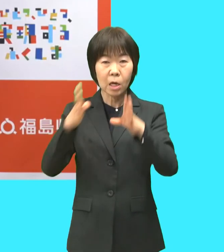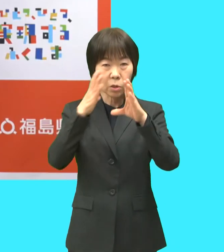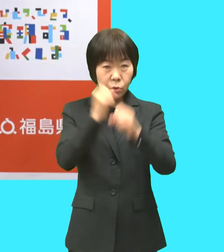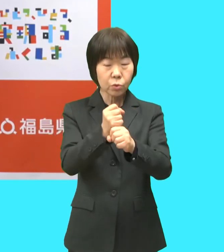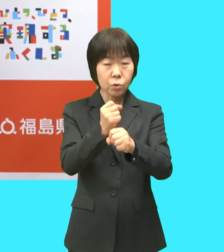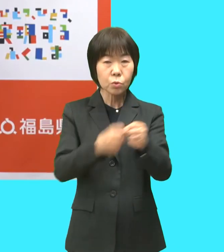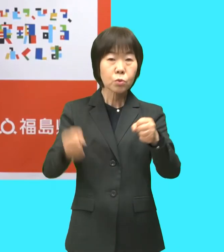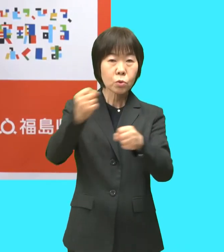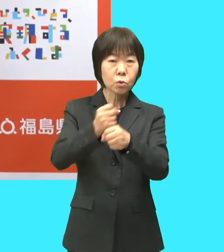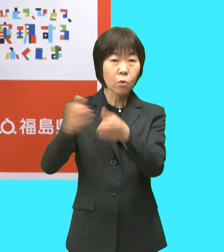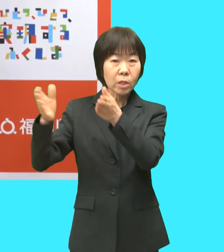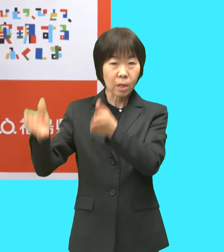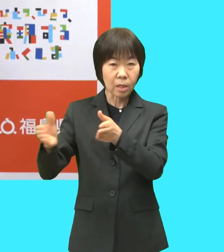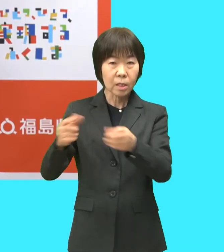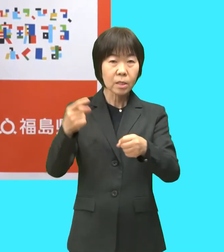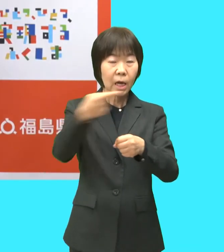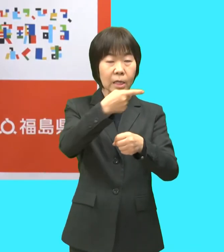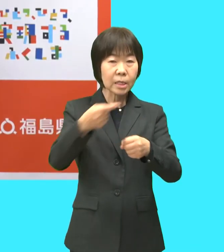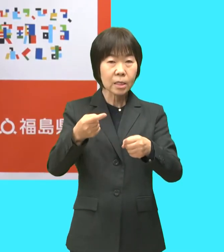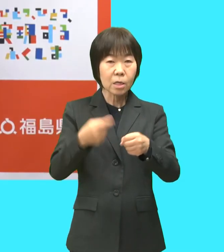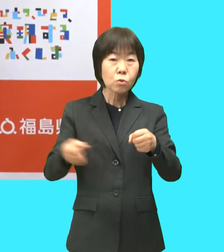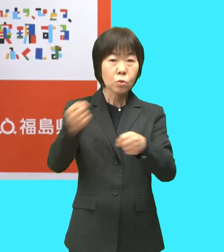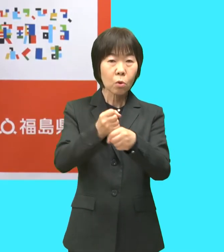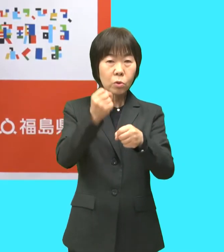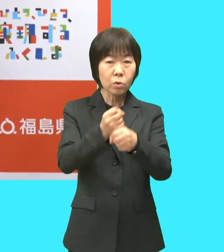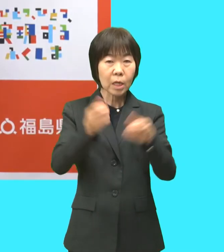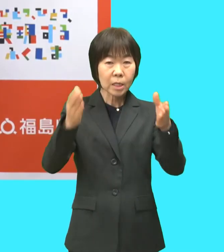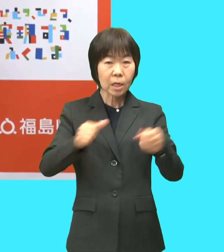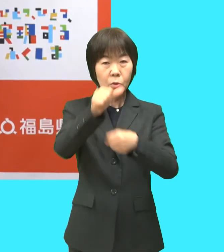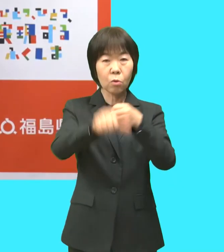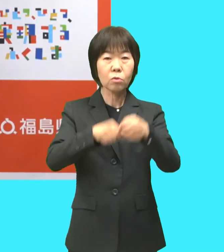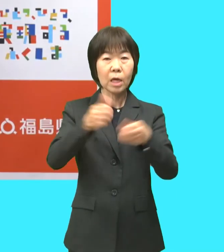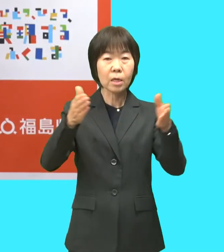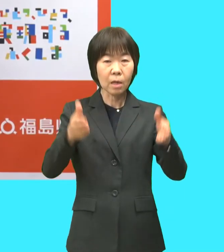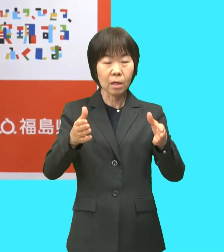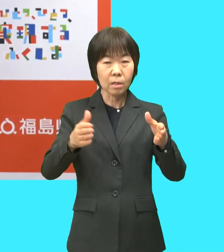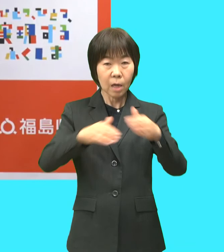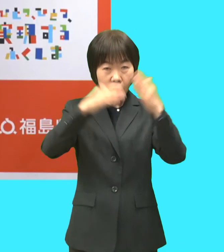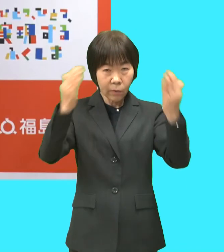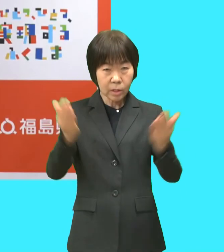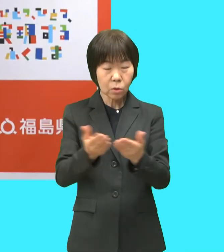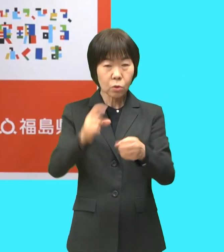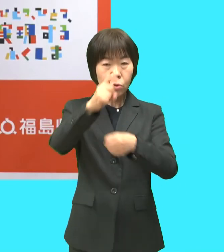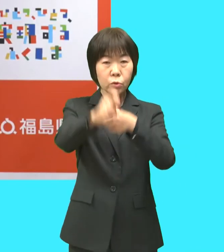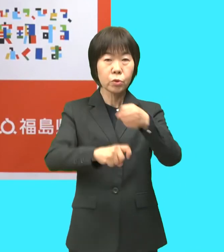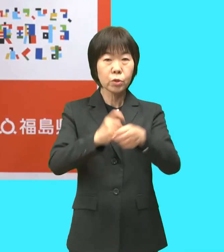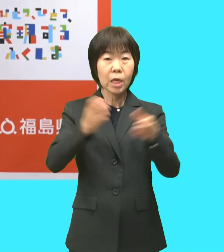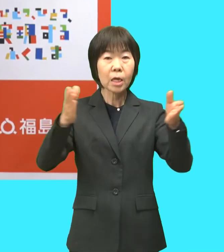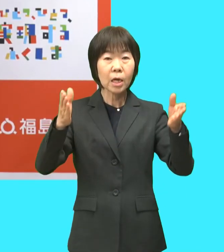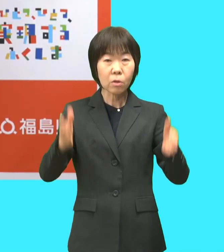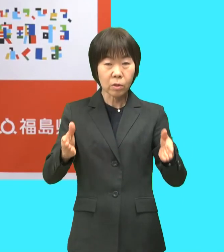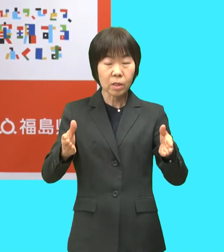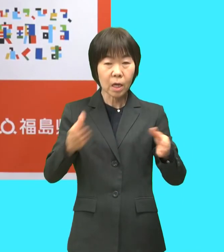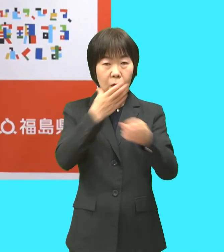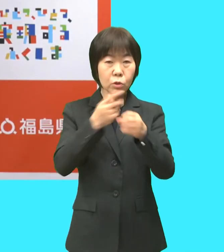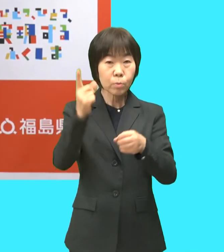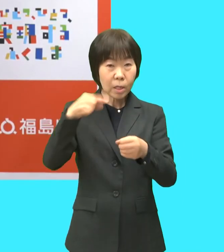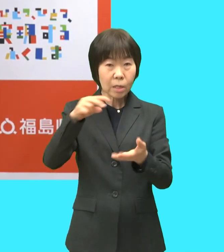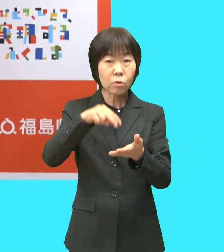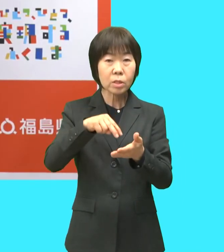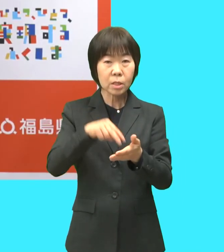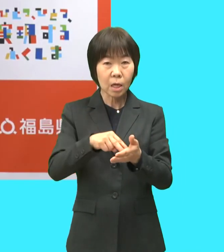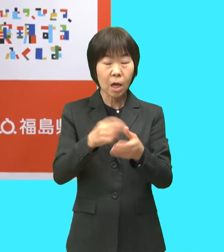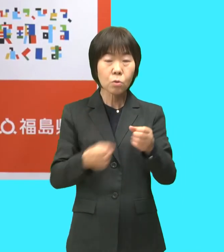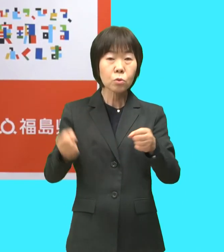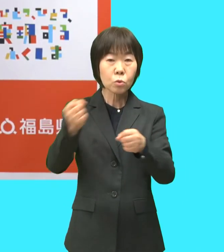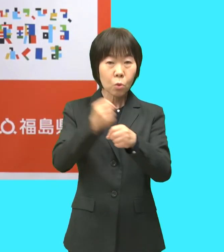間、あと第1期復興創生期間の5年間、このトータル10年間において福島県として